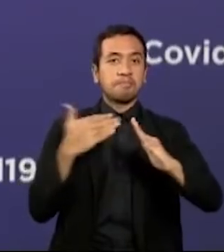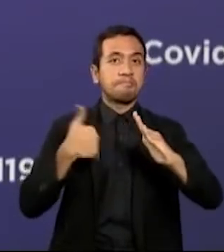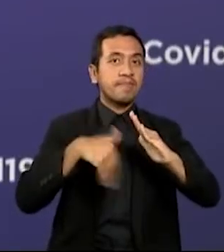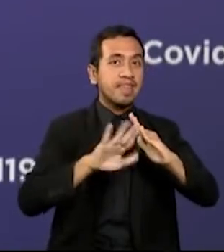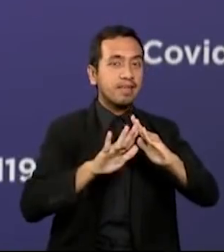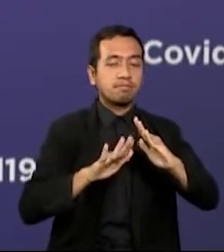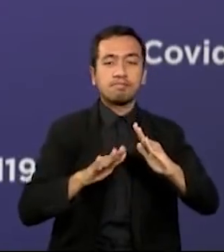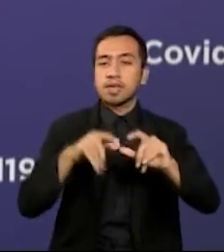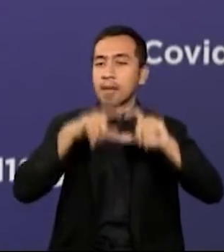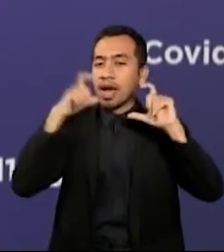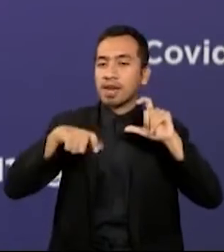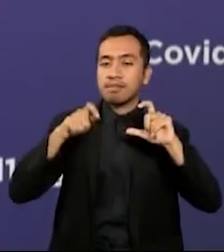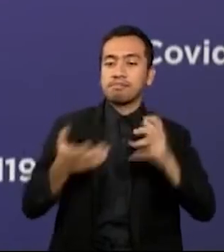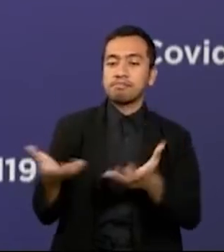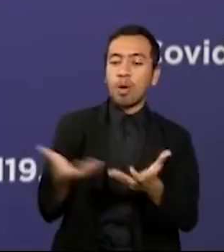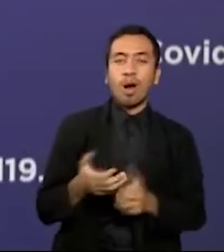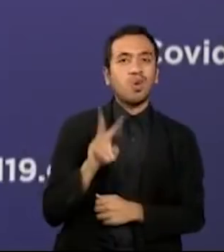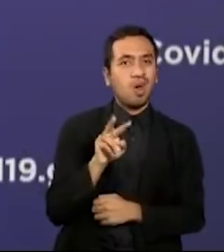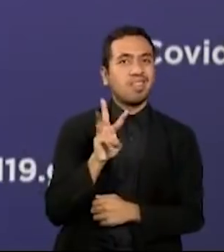pergi keluar rumah untuk beraktivitas.